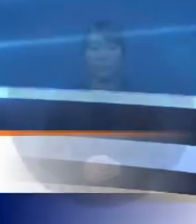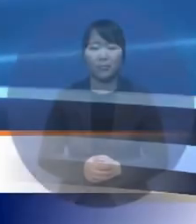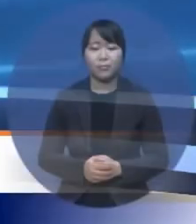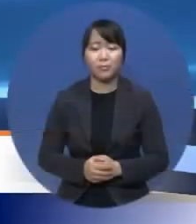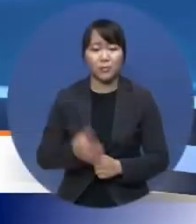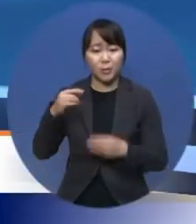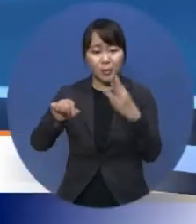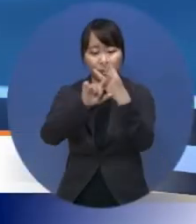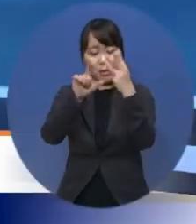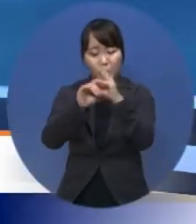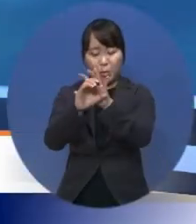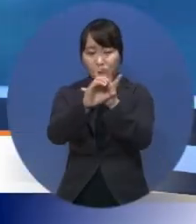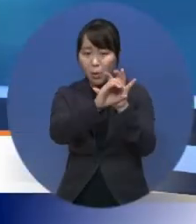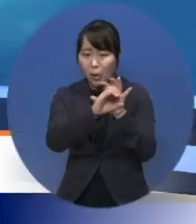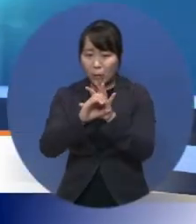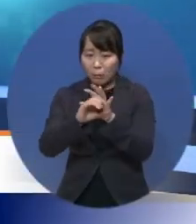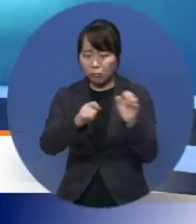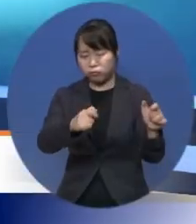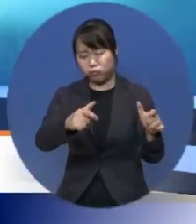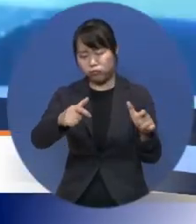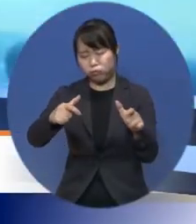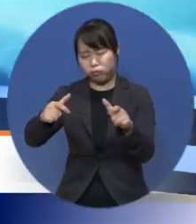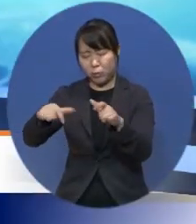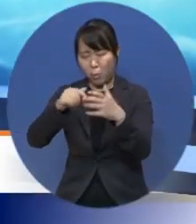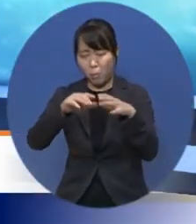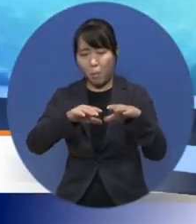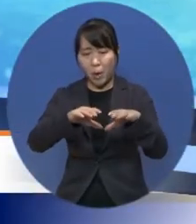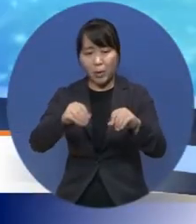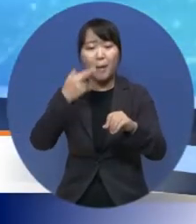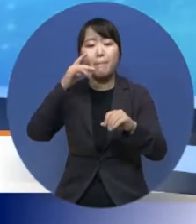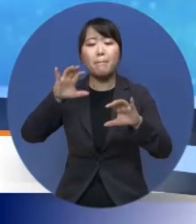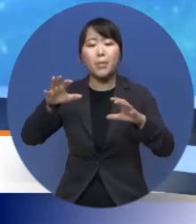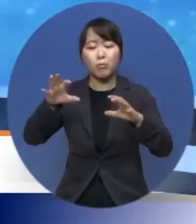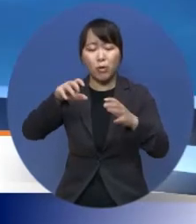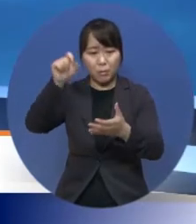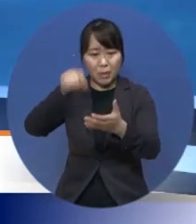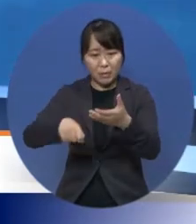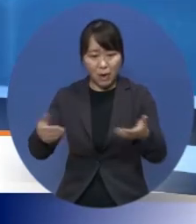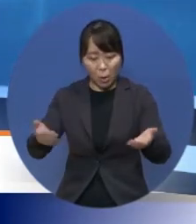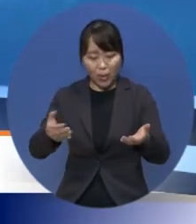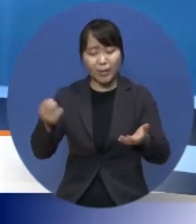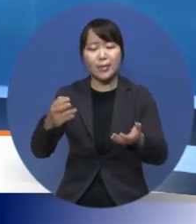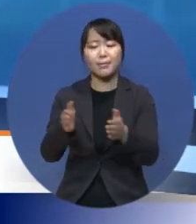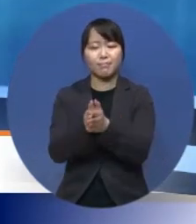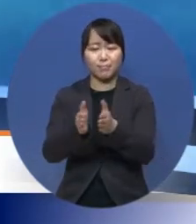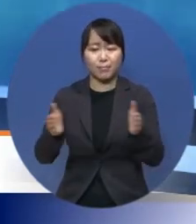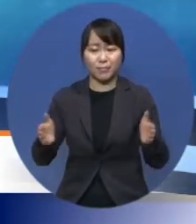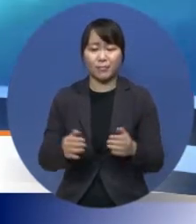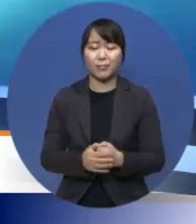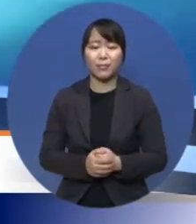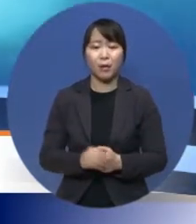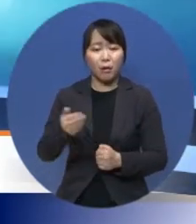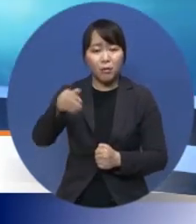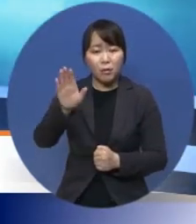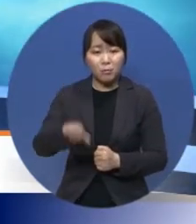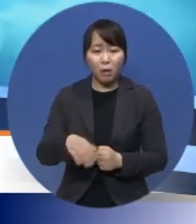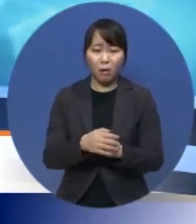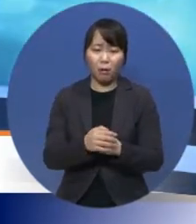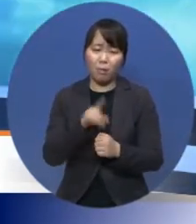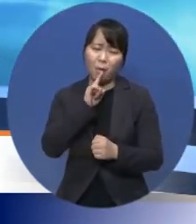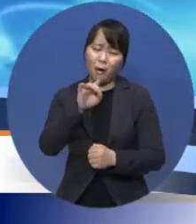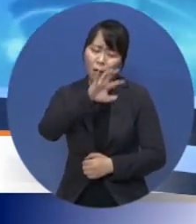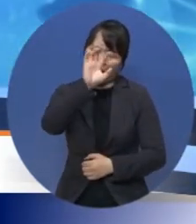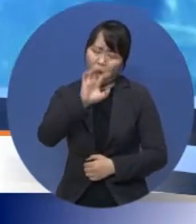지난 3월 콜은 알고 확산에 따라 중단됐던 미국 비자 발급 업무가 제기됐습니다 하지만 번복되는